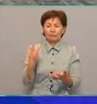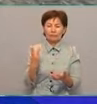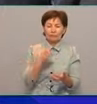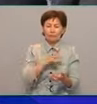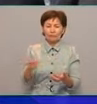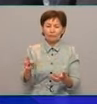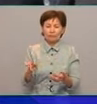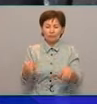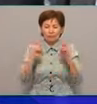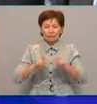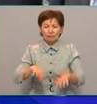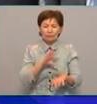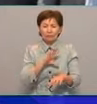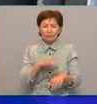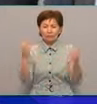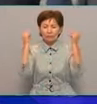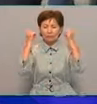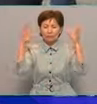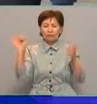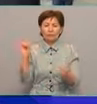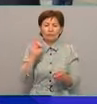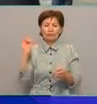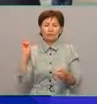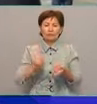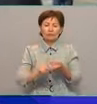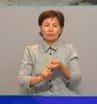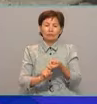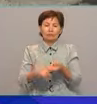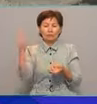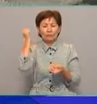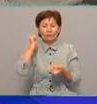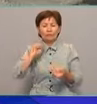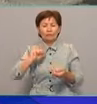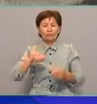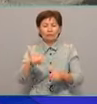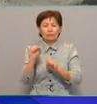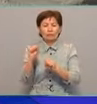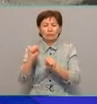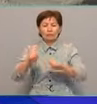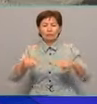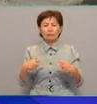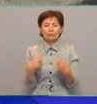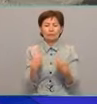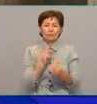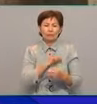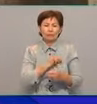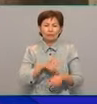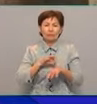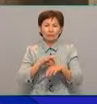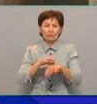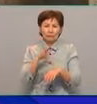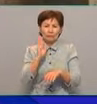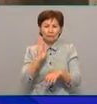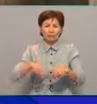Қазба жұмыстарынан кейін әдеби тарихи деректерге сүйене отырып, ескі қорғанды қалпына келтіру жұмыстары жүргізіледі. Бұл шаруалар келесі жылдың